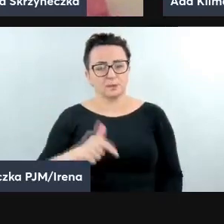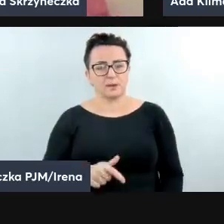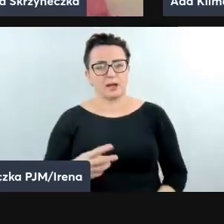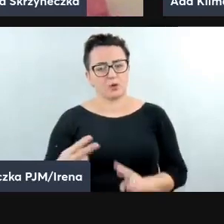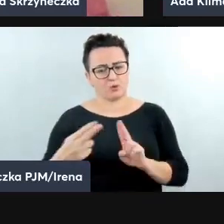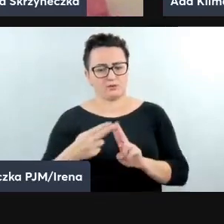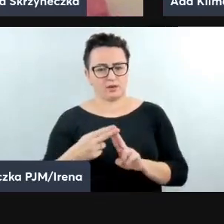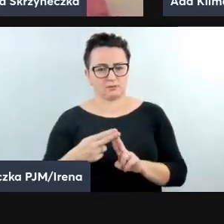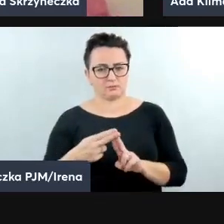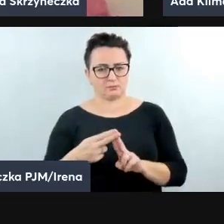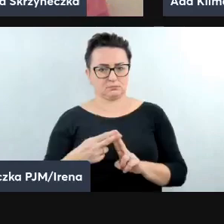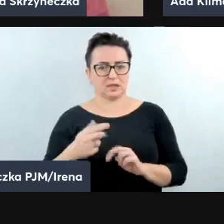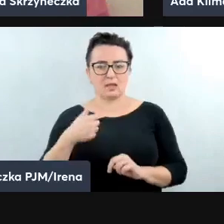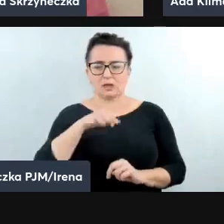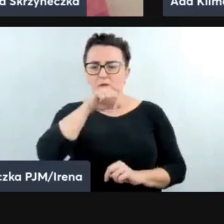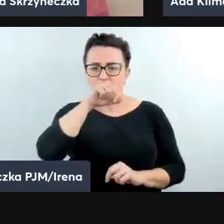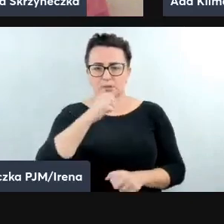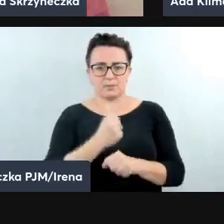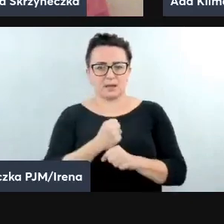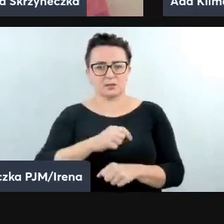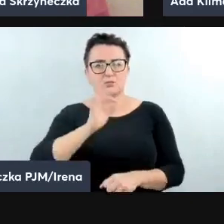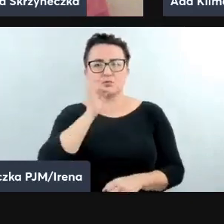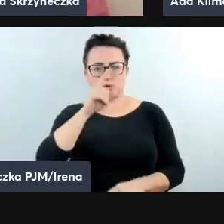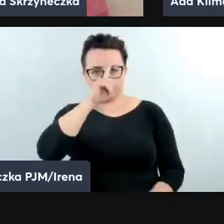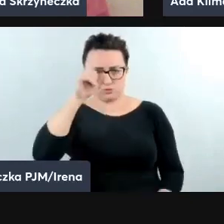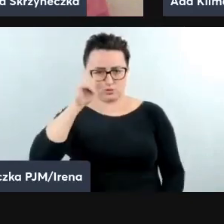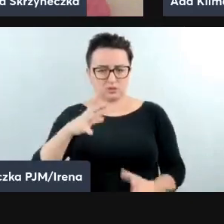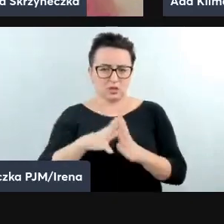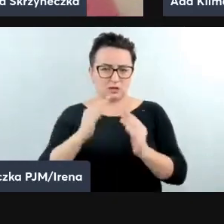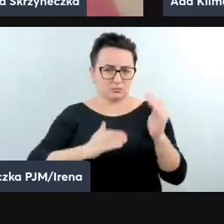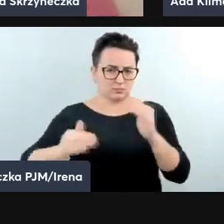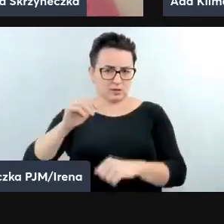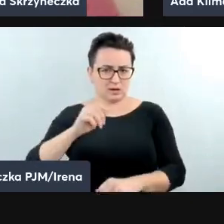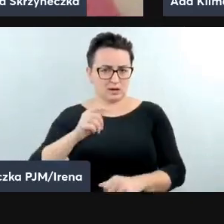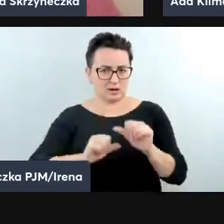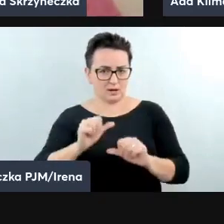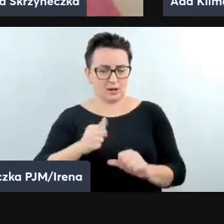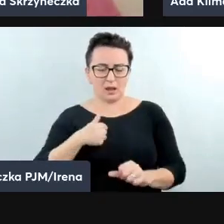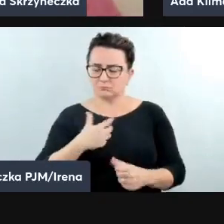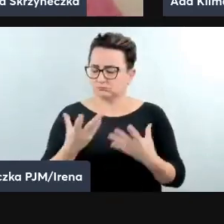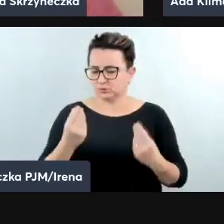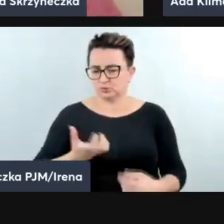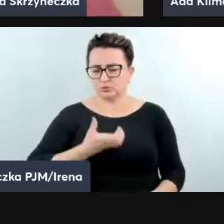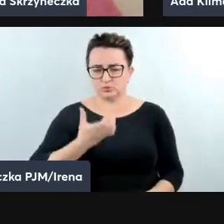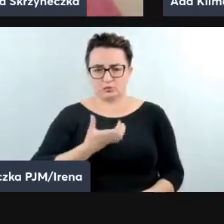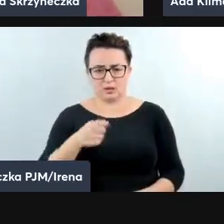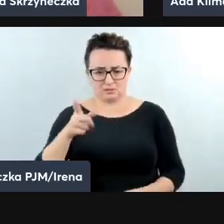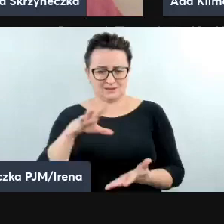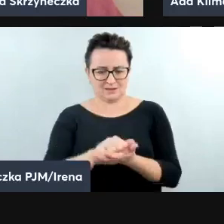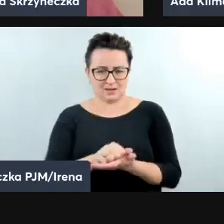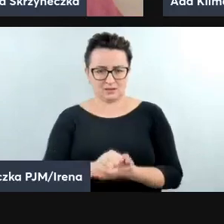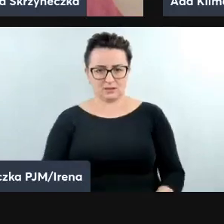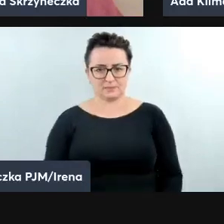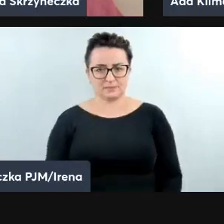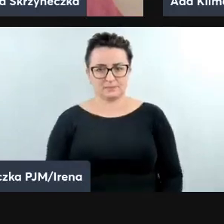nastolatkami, ja się świetnie też czuję, więc ja się czuję jak ryba w wodzie na tych zajęciach, I mam wrażenie, że oni to czują i jeżeli my to lubimy, to,